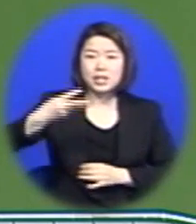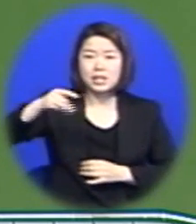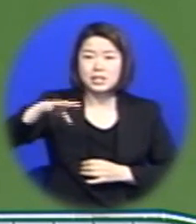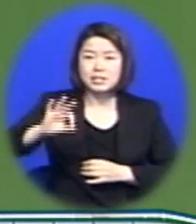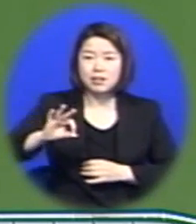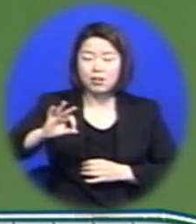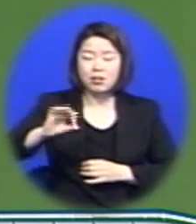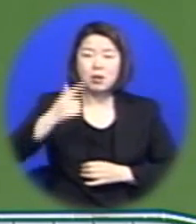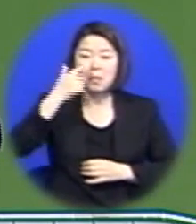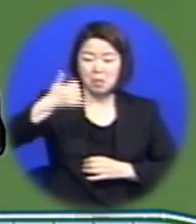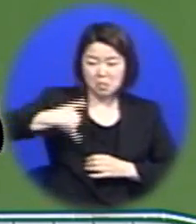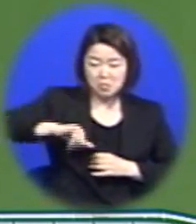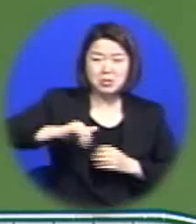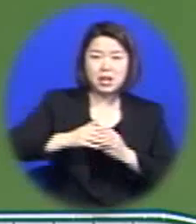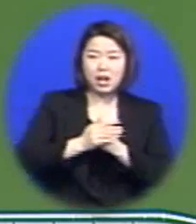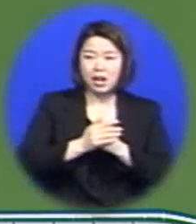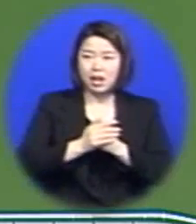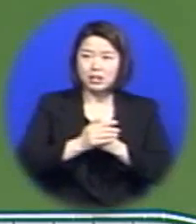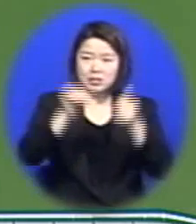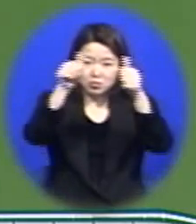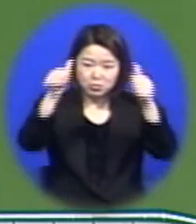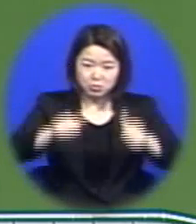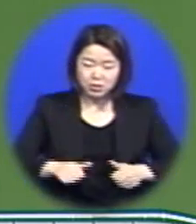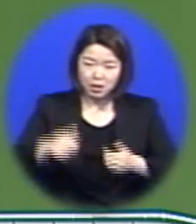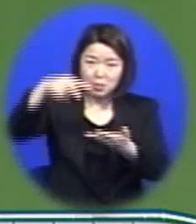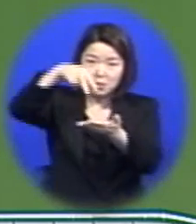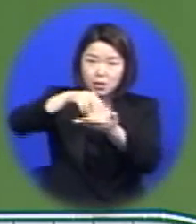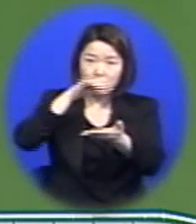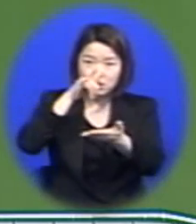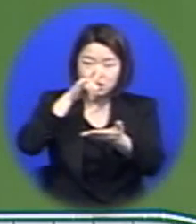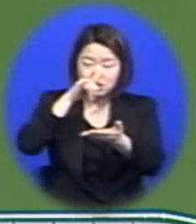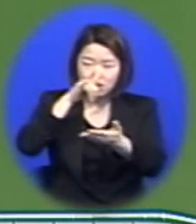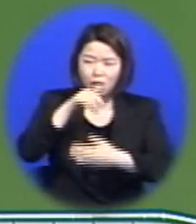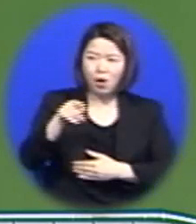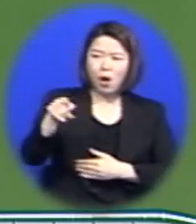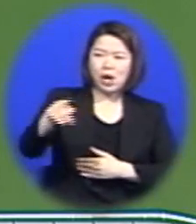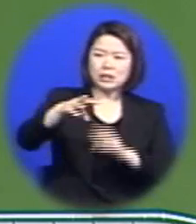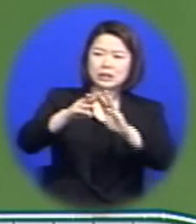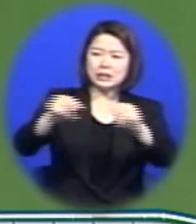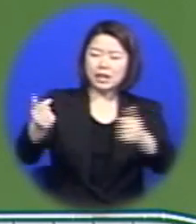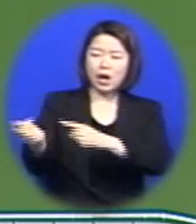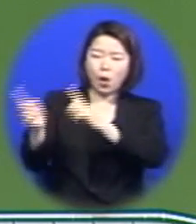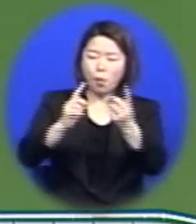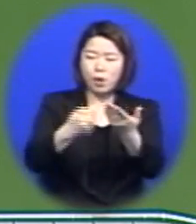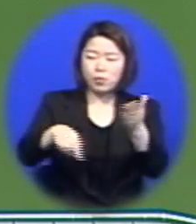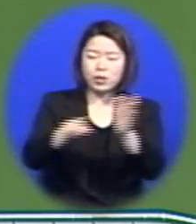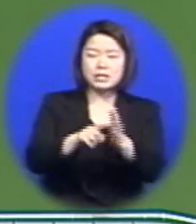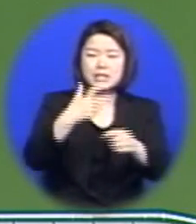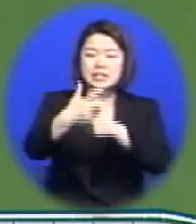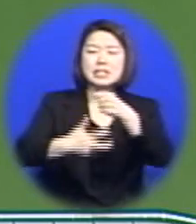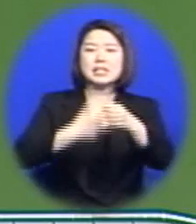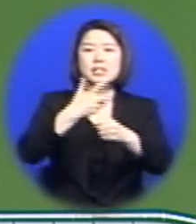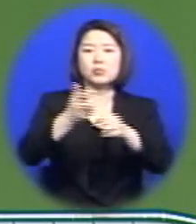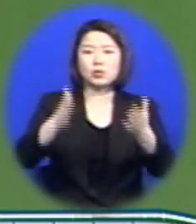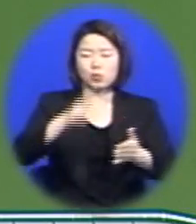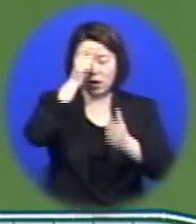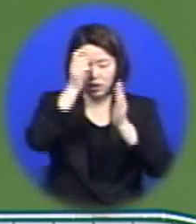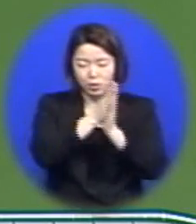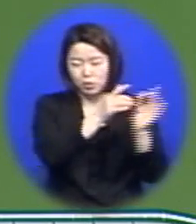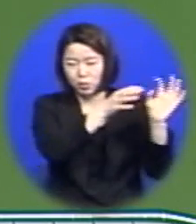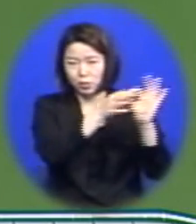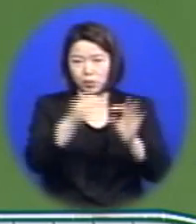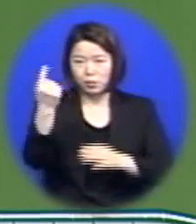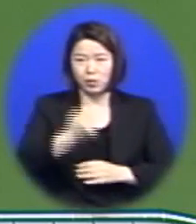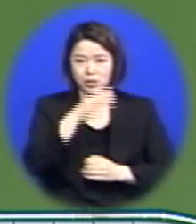있습니다 70년 동안 기도해 왔어요 북한이 회복되게 해달라고 북한을 하나님께서